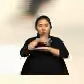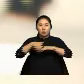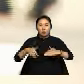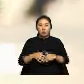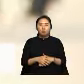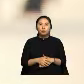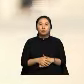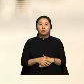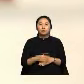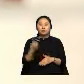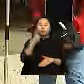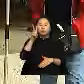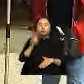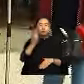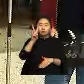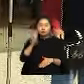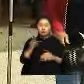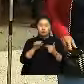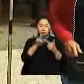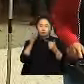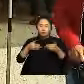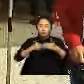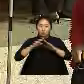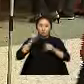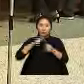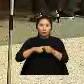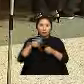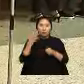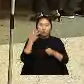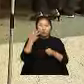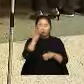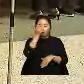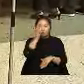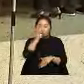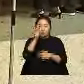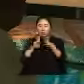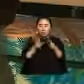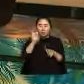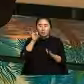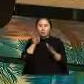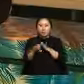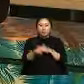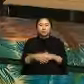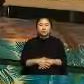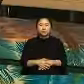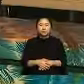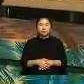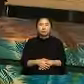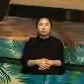예정입니다 2012년 6월 준공 못 보며 88억 가량의 사업비가 들어갈 것으로 보입니다